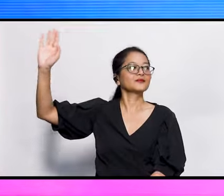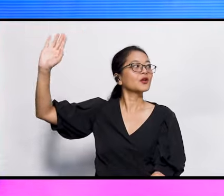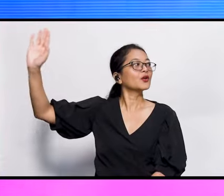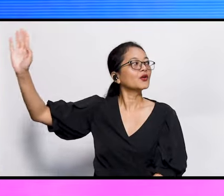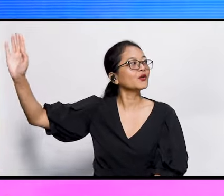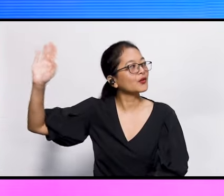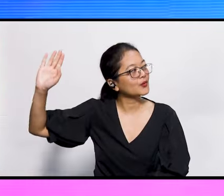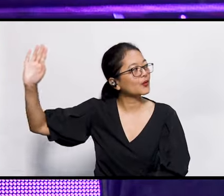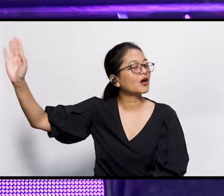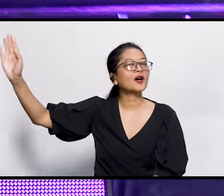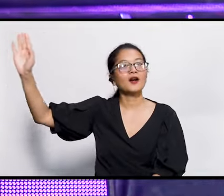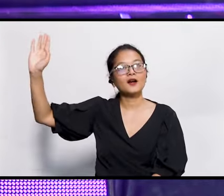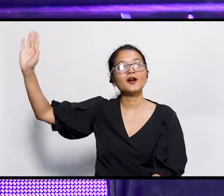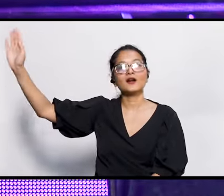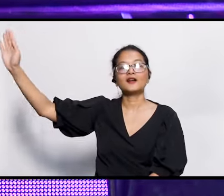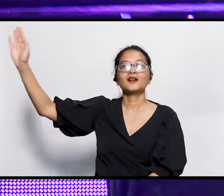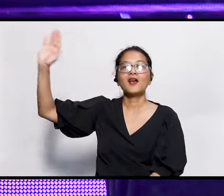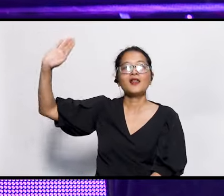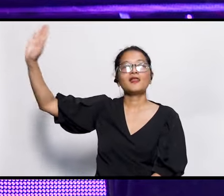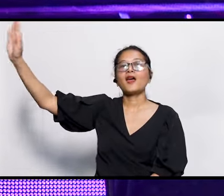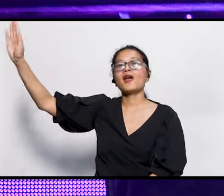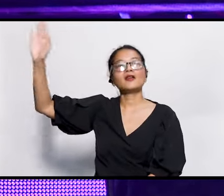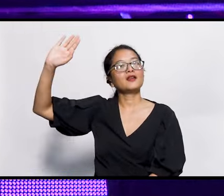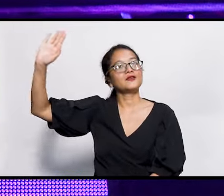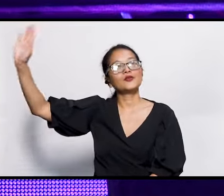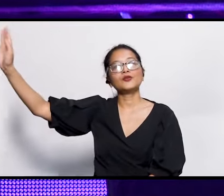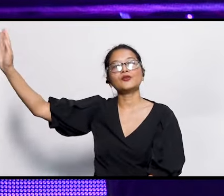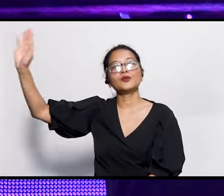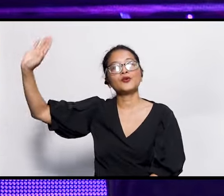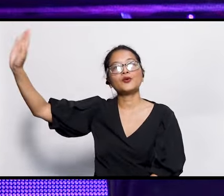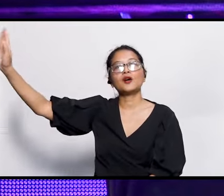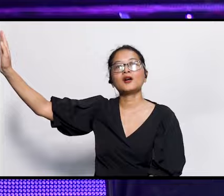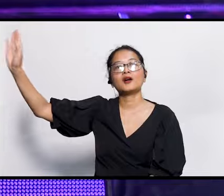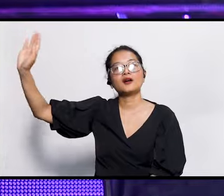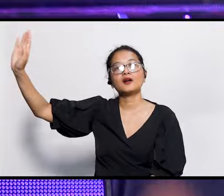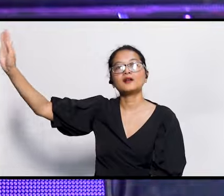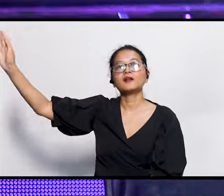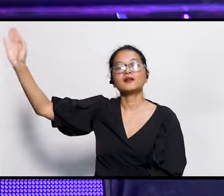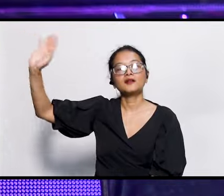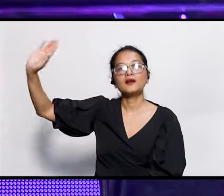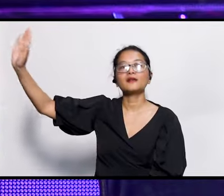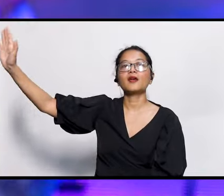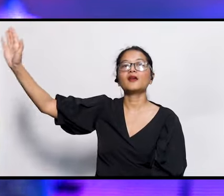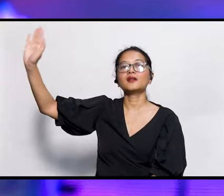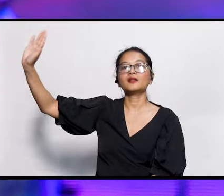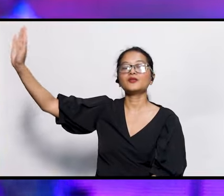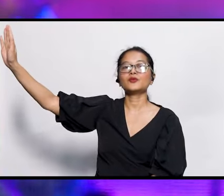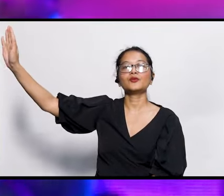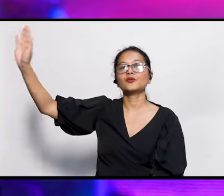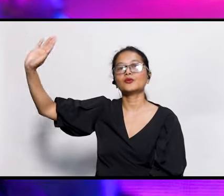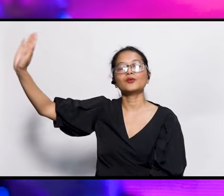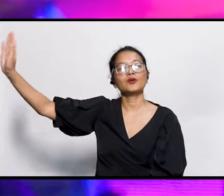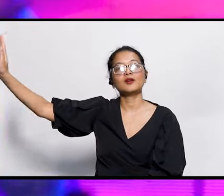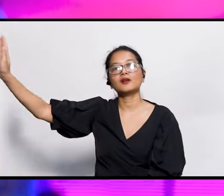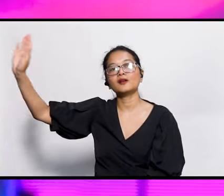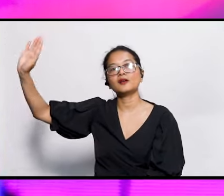are who you are That is who you are That is